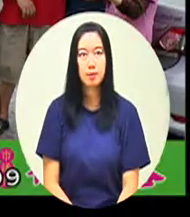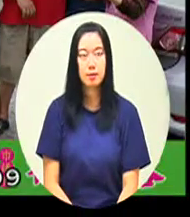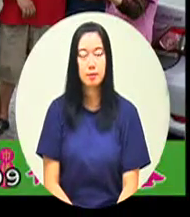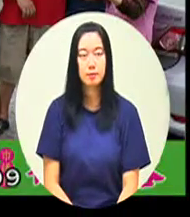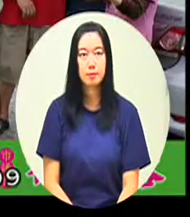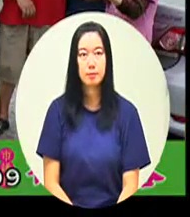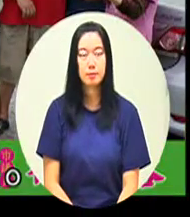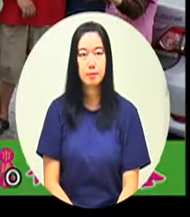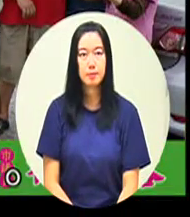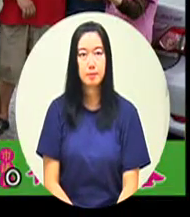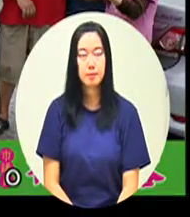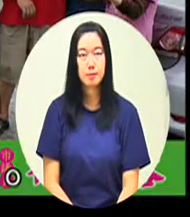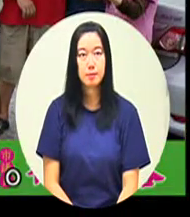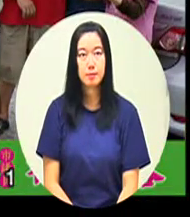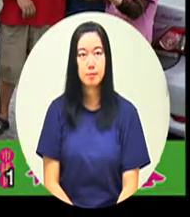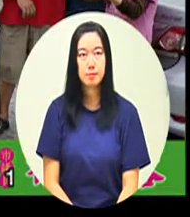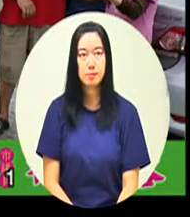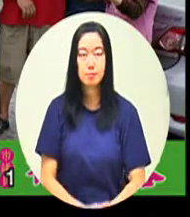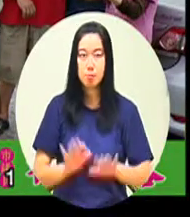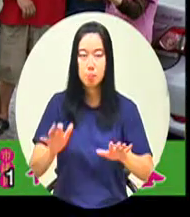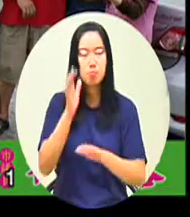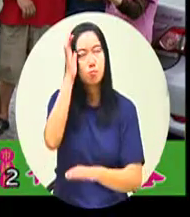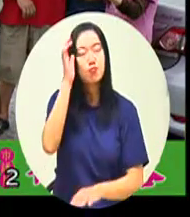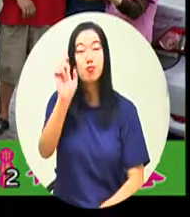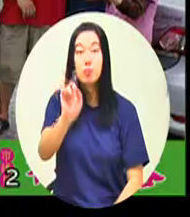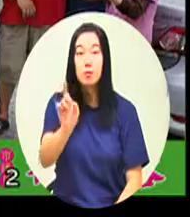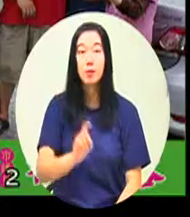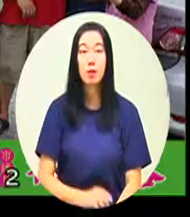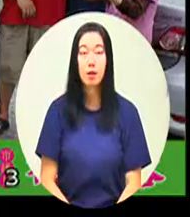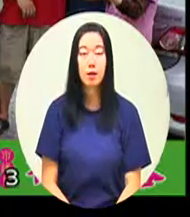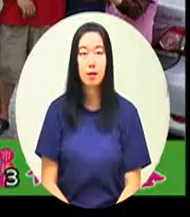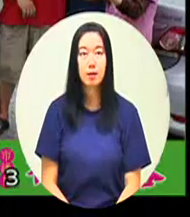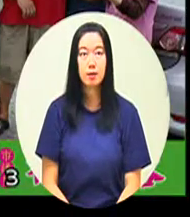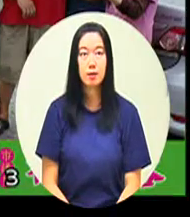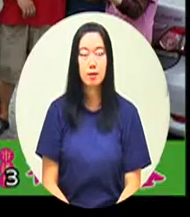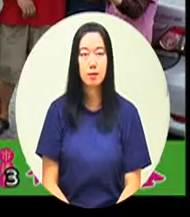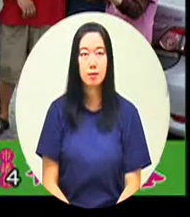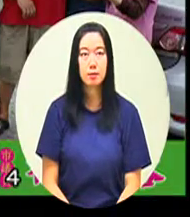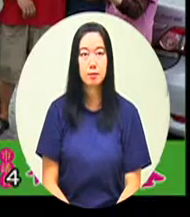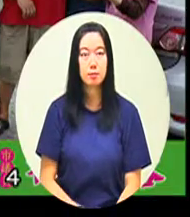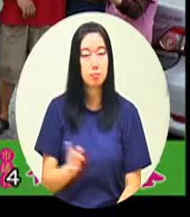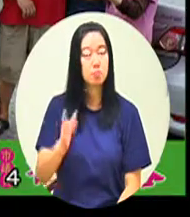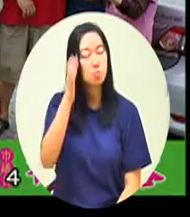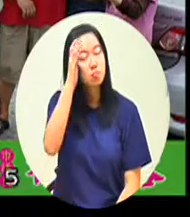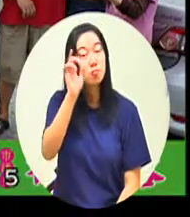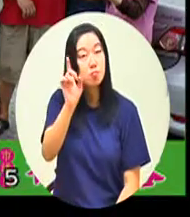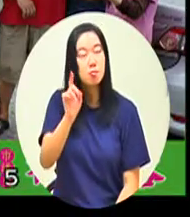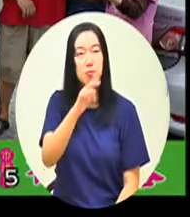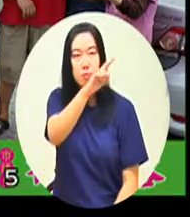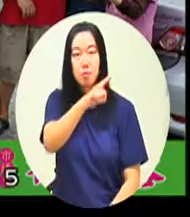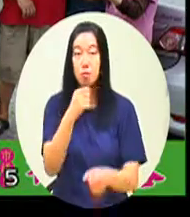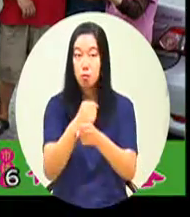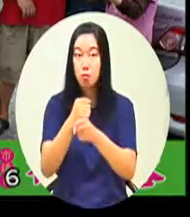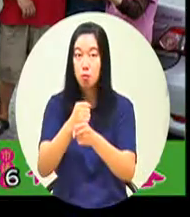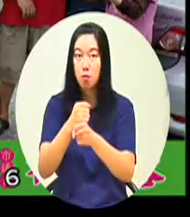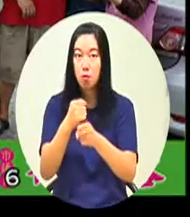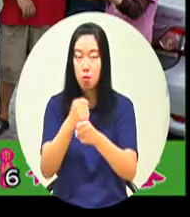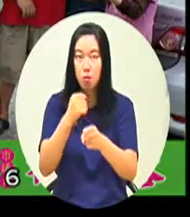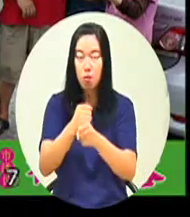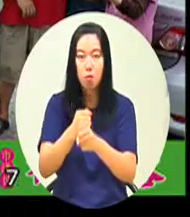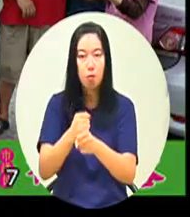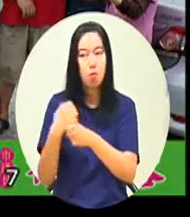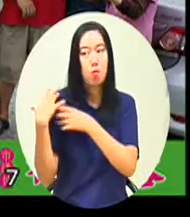们现在一点的机台，机台迄天要做时间哦，会发